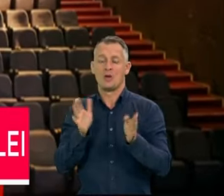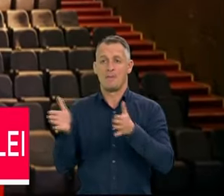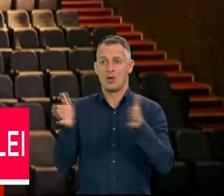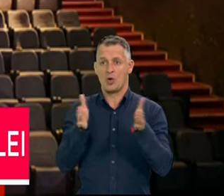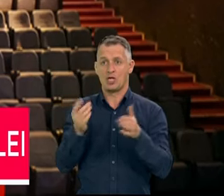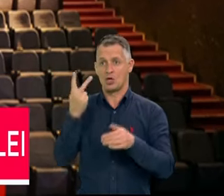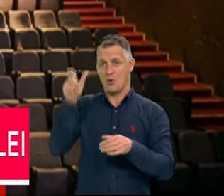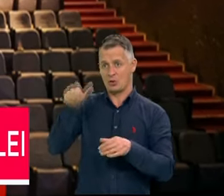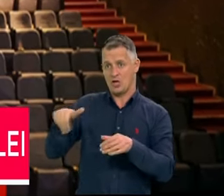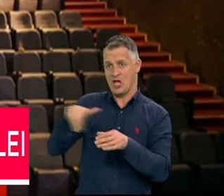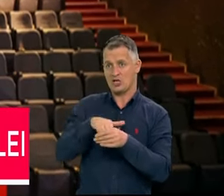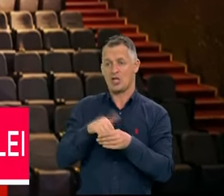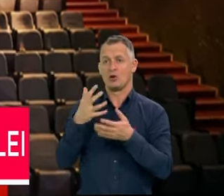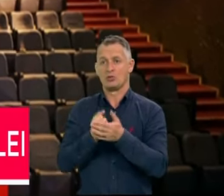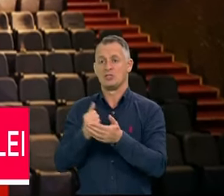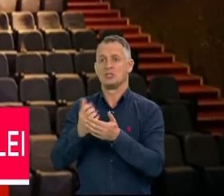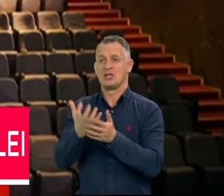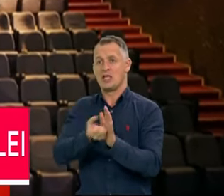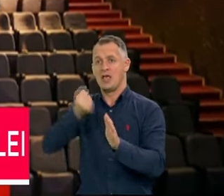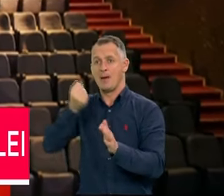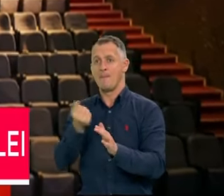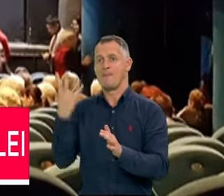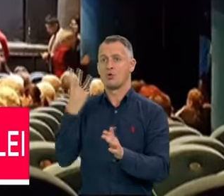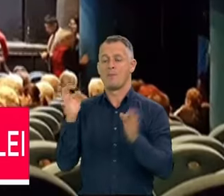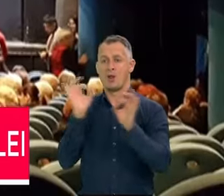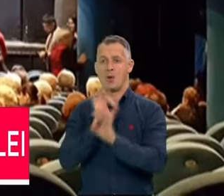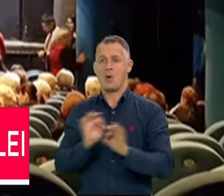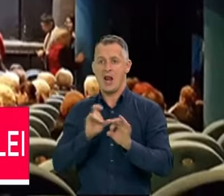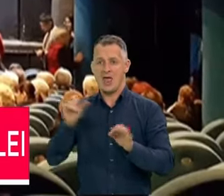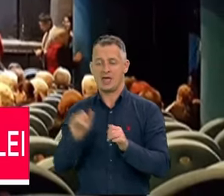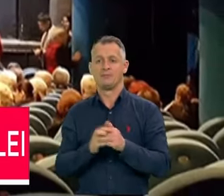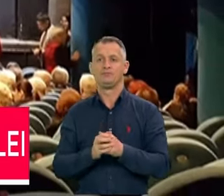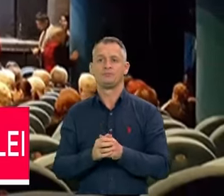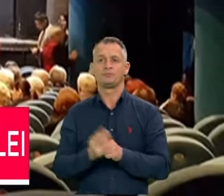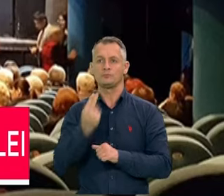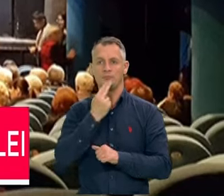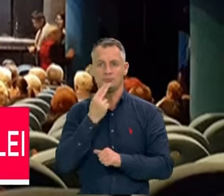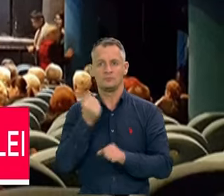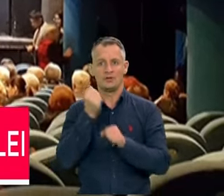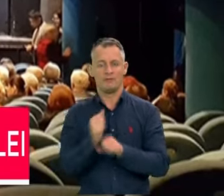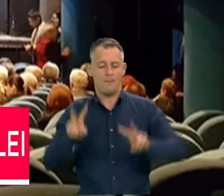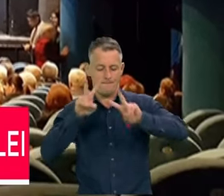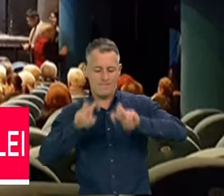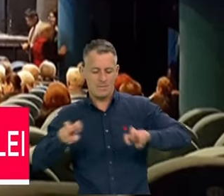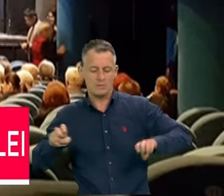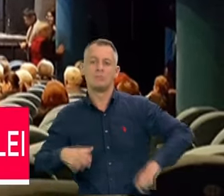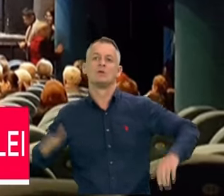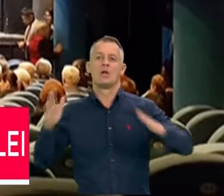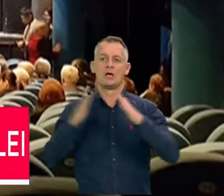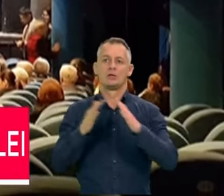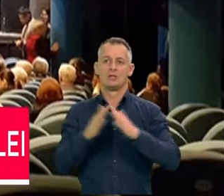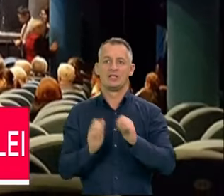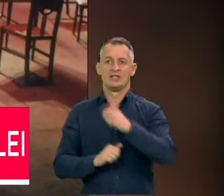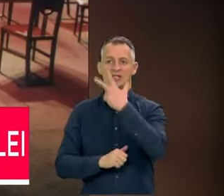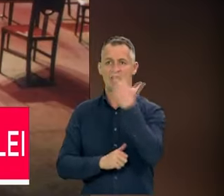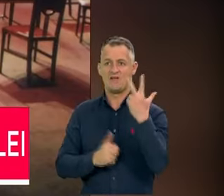două angajate ar fi reușit să sustragă 4 milioane RON prin această metodă Polițiștii au efectuat percheziții la domiciliile celor